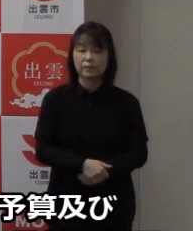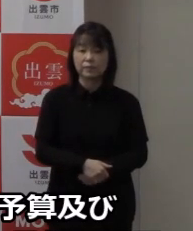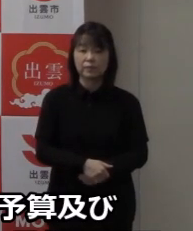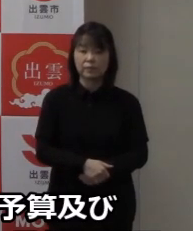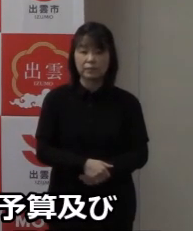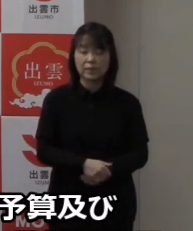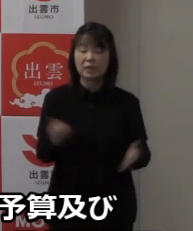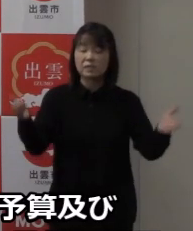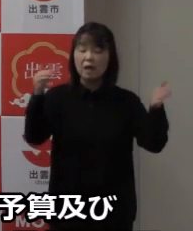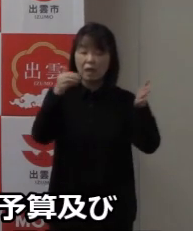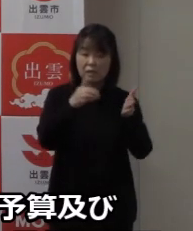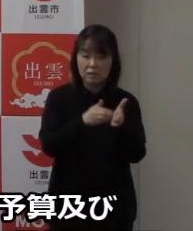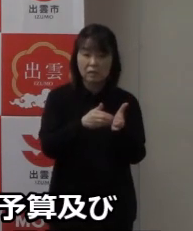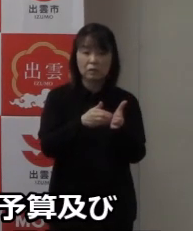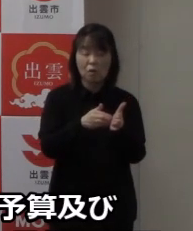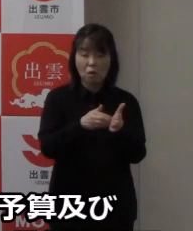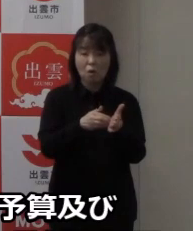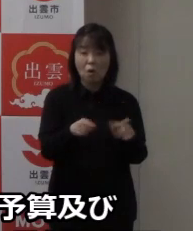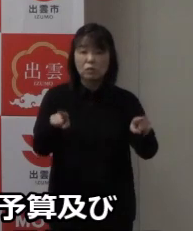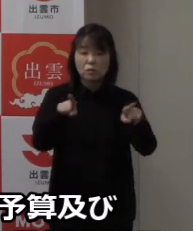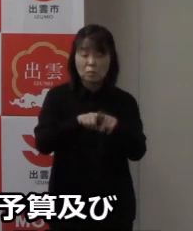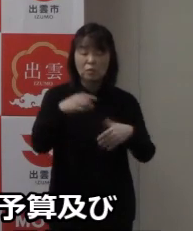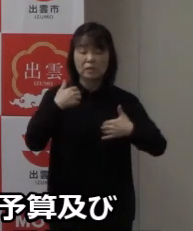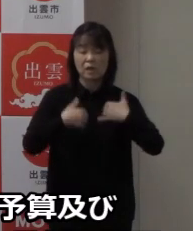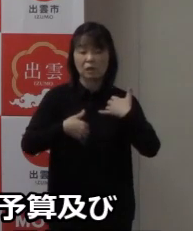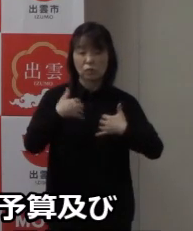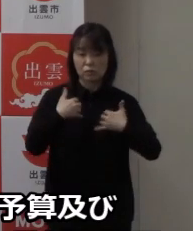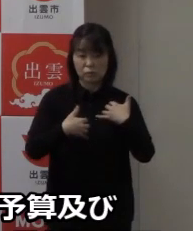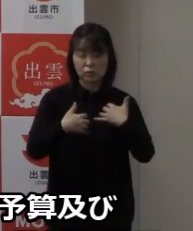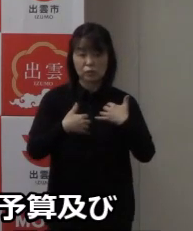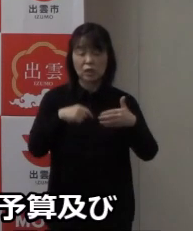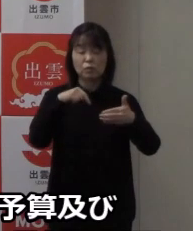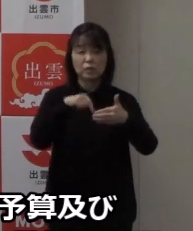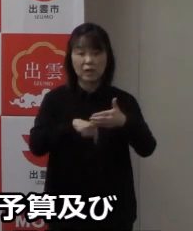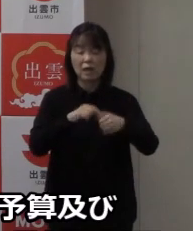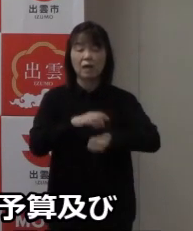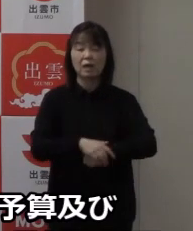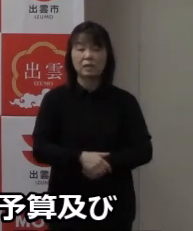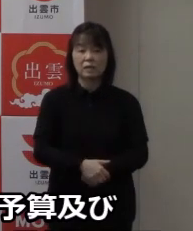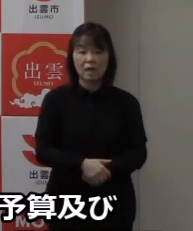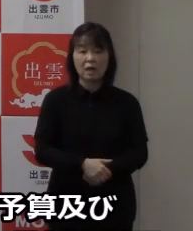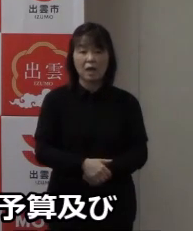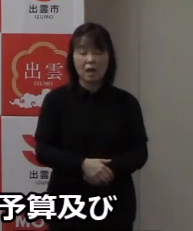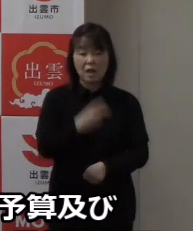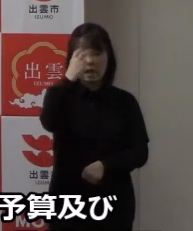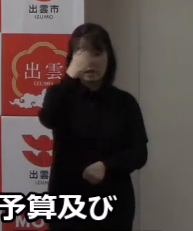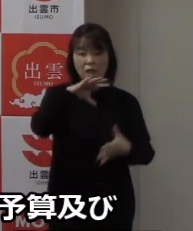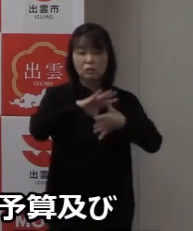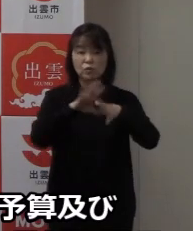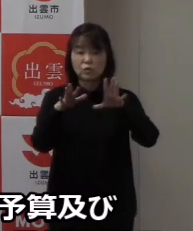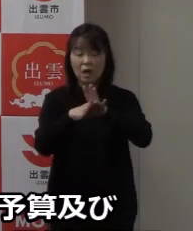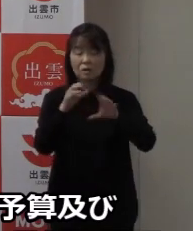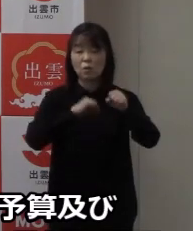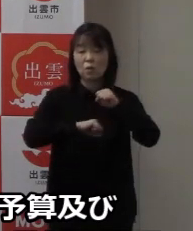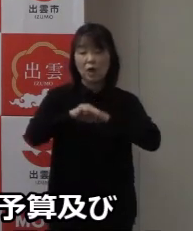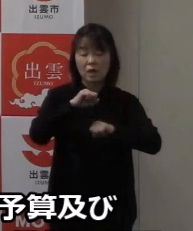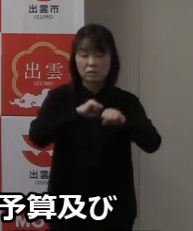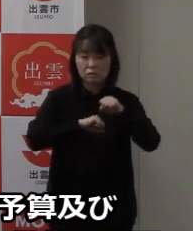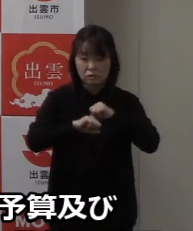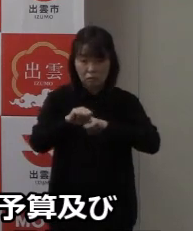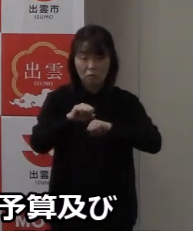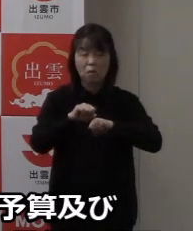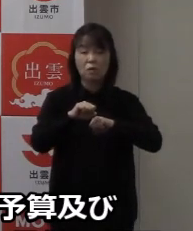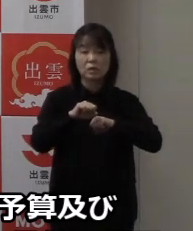あと最後、共に楽しむという中で、芸術文化の活動を今ま